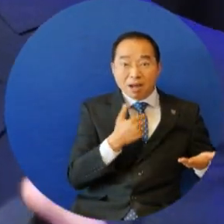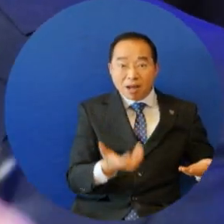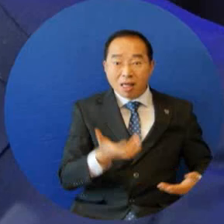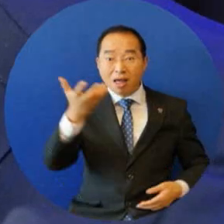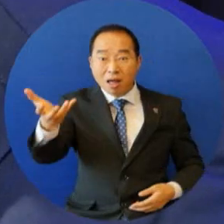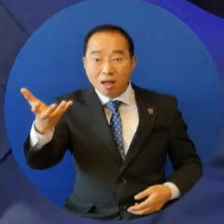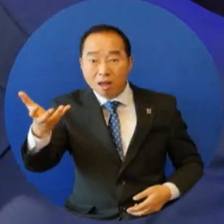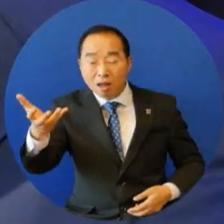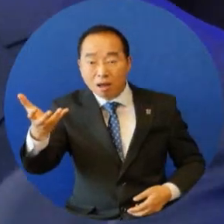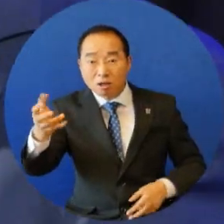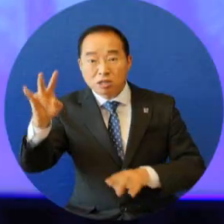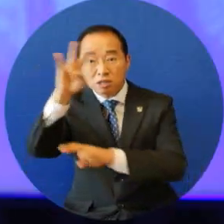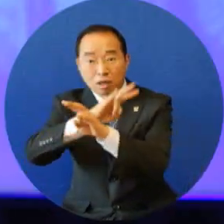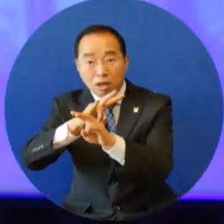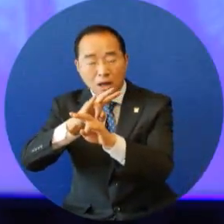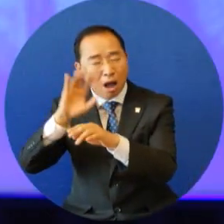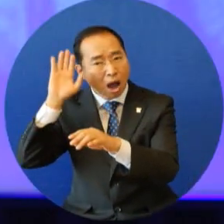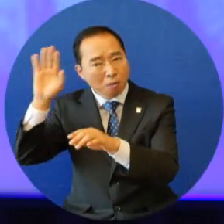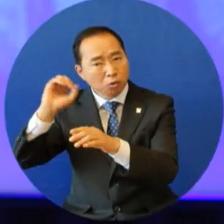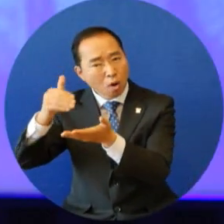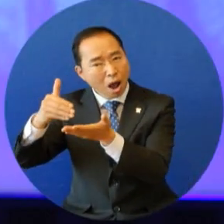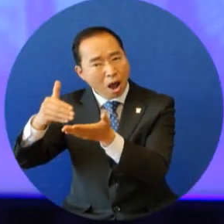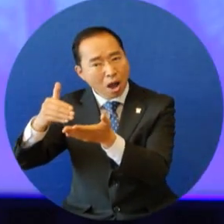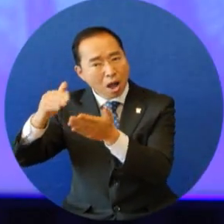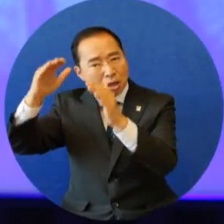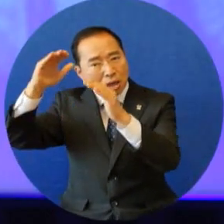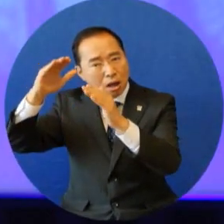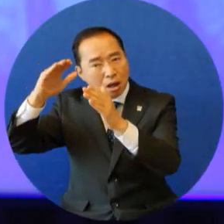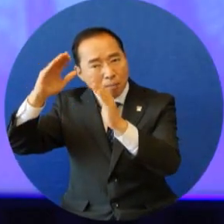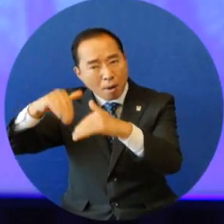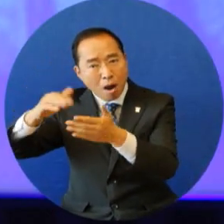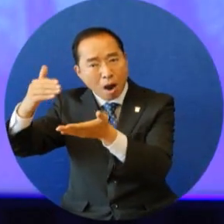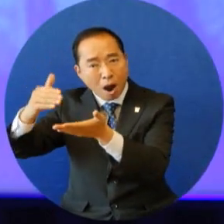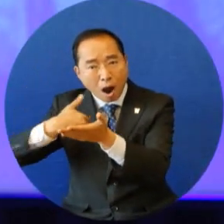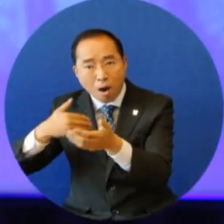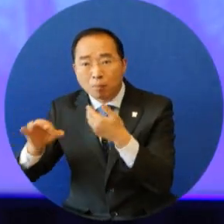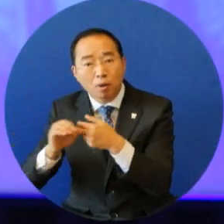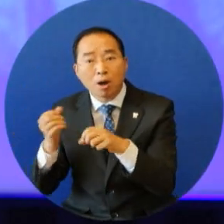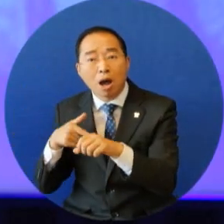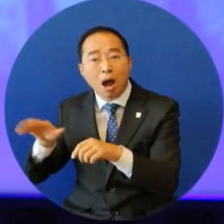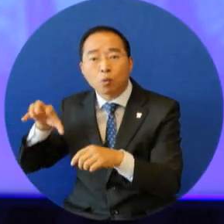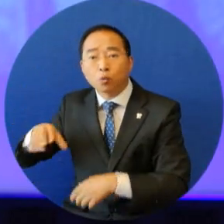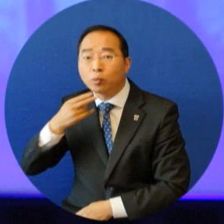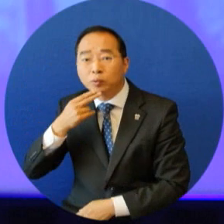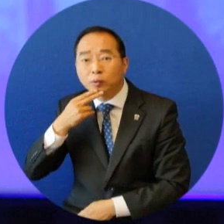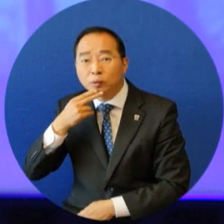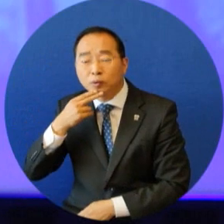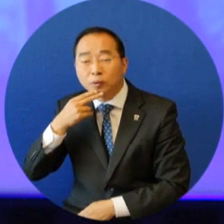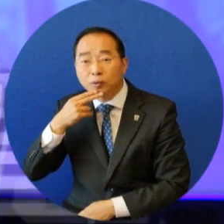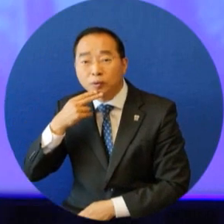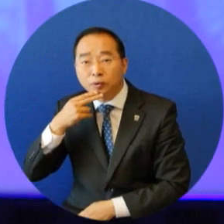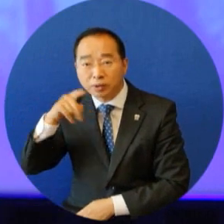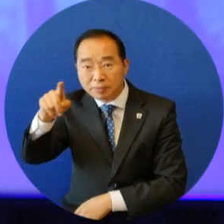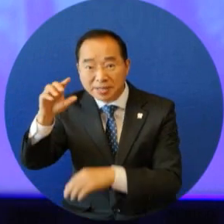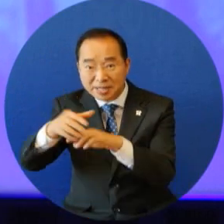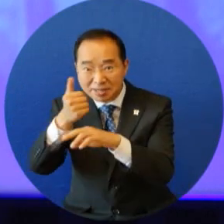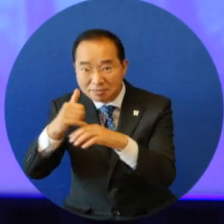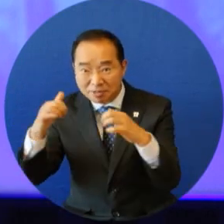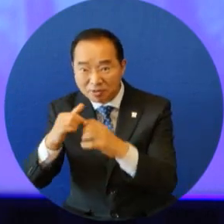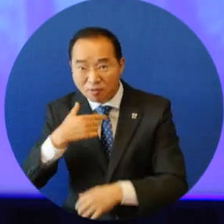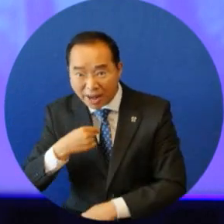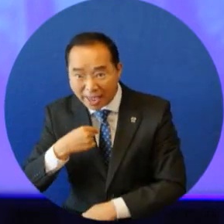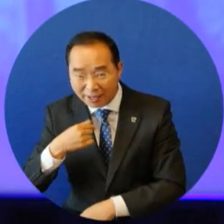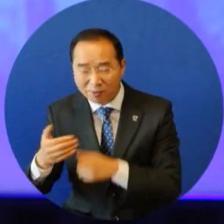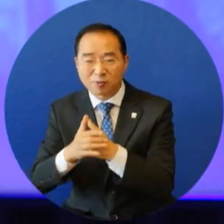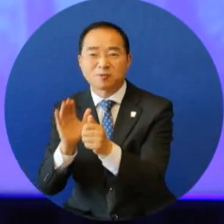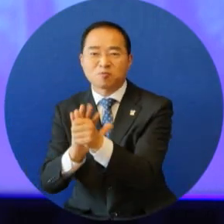공을 열심히 도와가지고 그 전쟁 자금을 대줍니다. 그래서 네덜란드에서 전쟁 채권